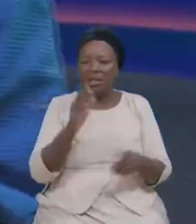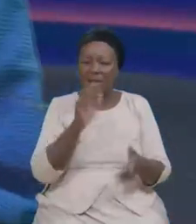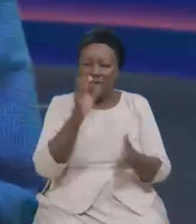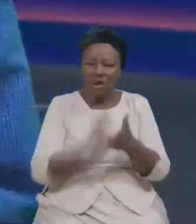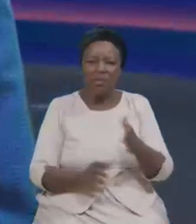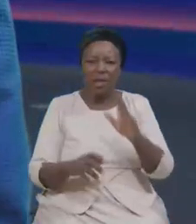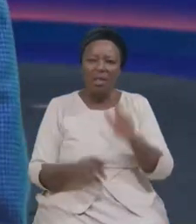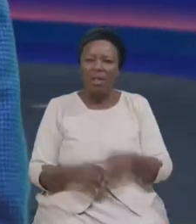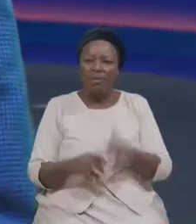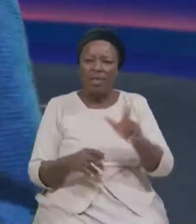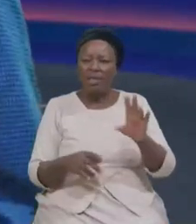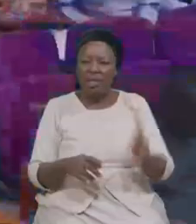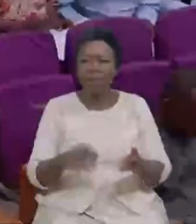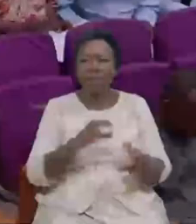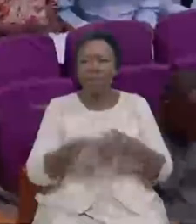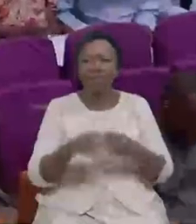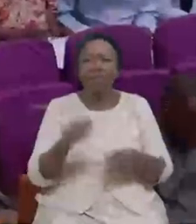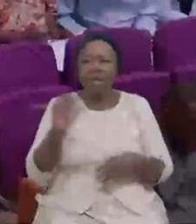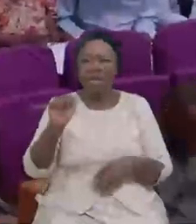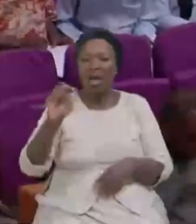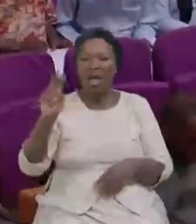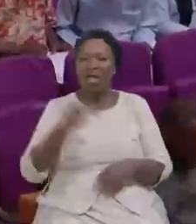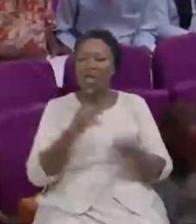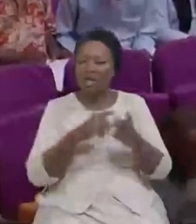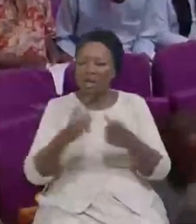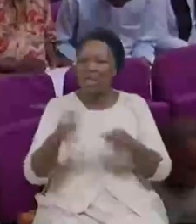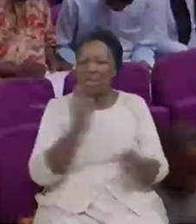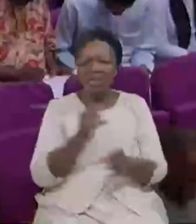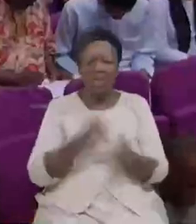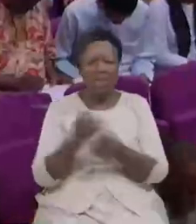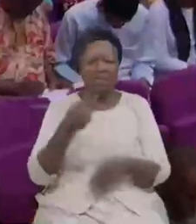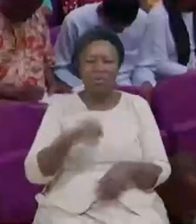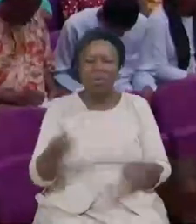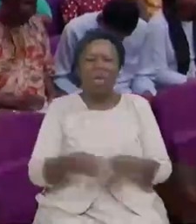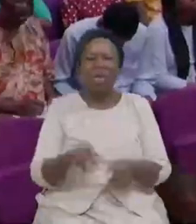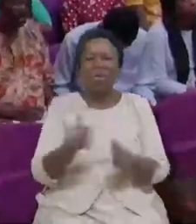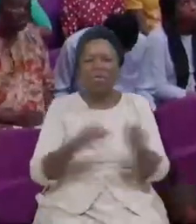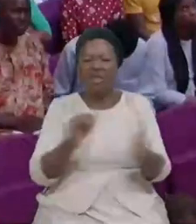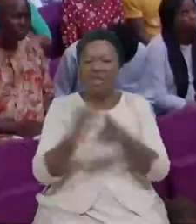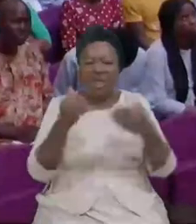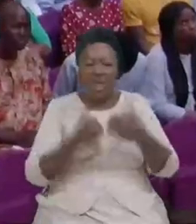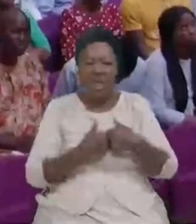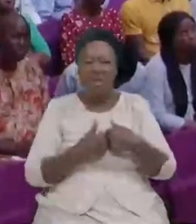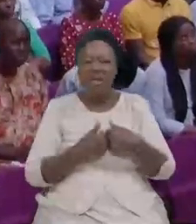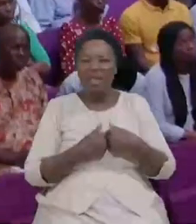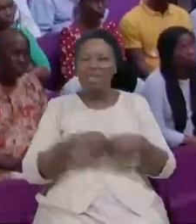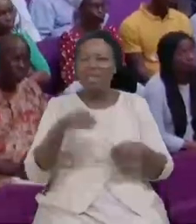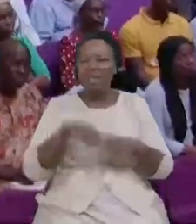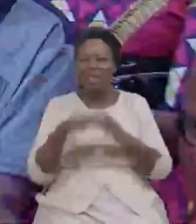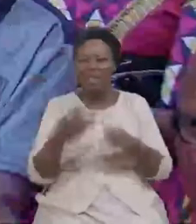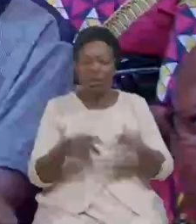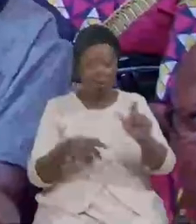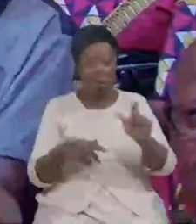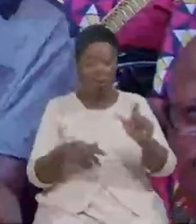Apôtres, c'était comme tout ce qu'il avait dans le navire. Ils ont tout jeté dans la